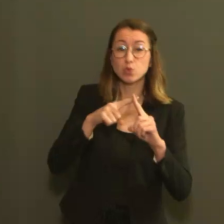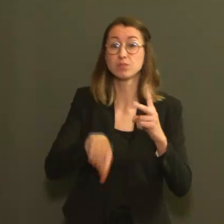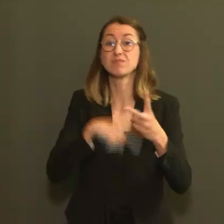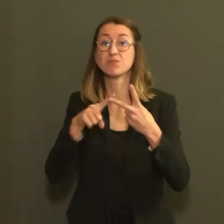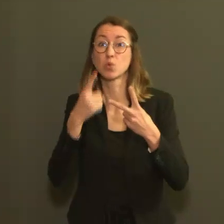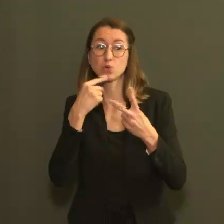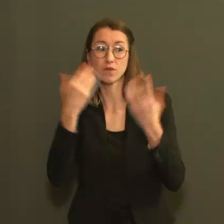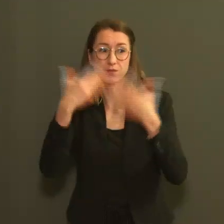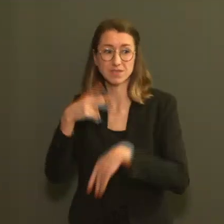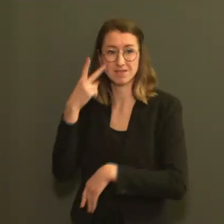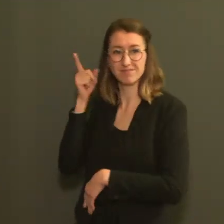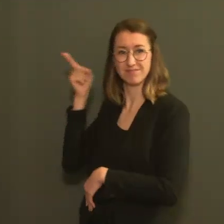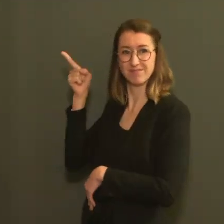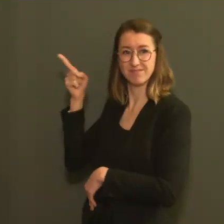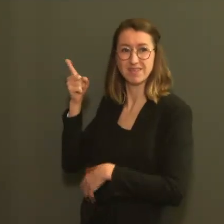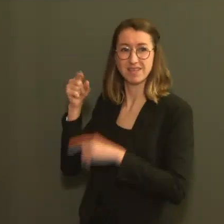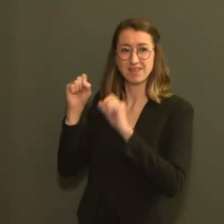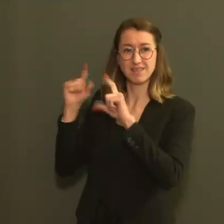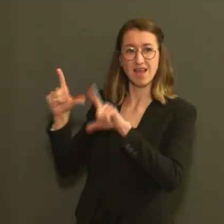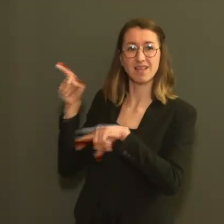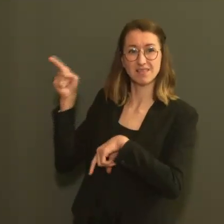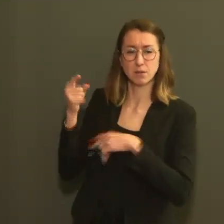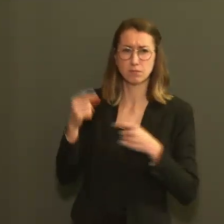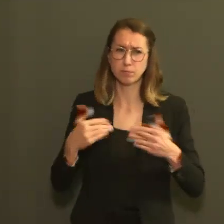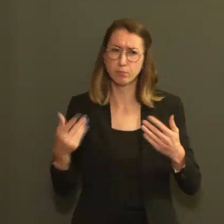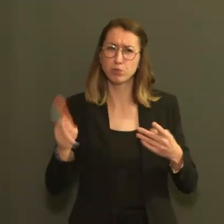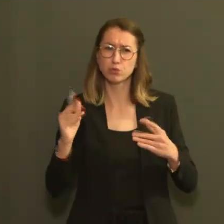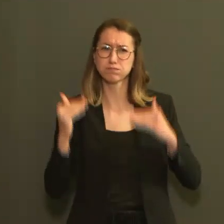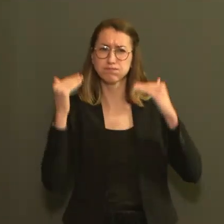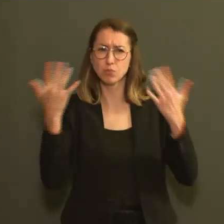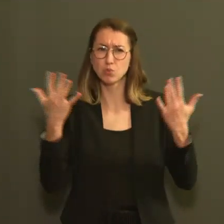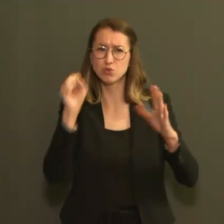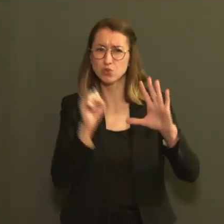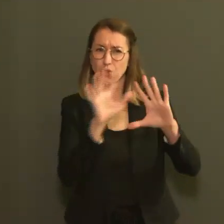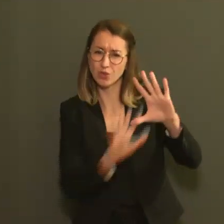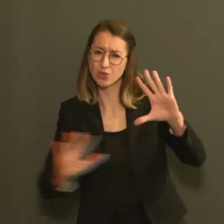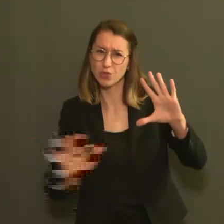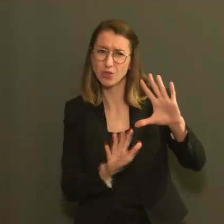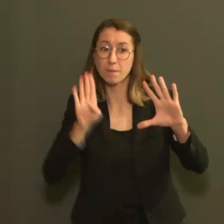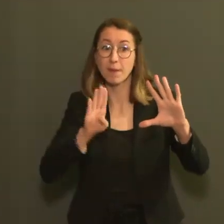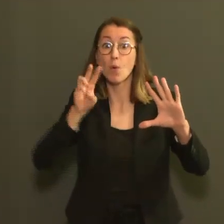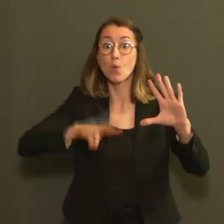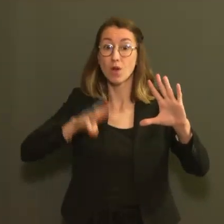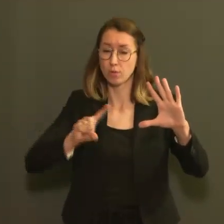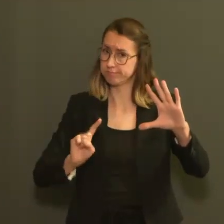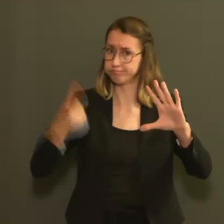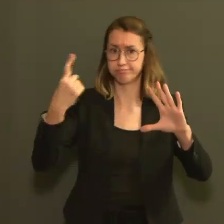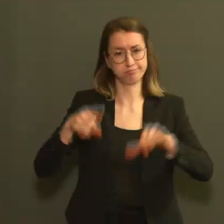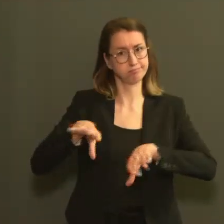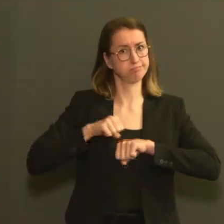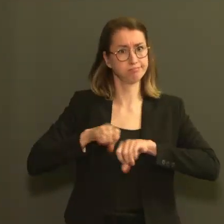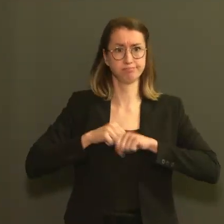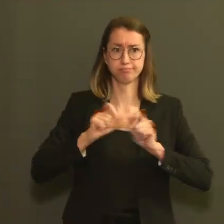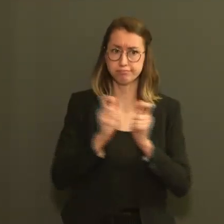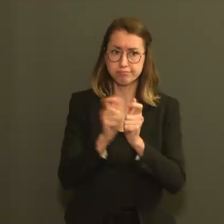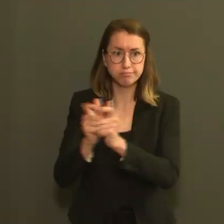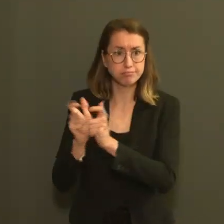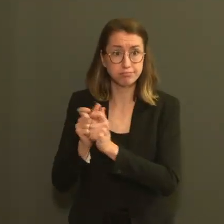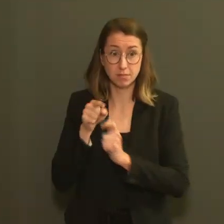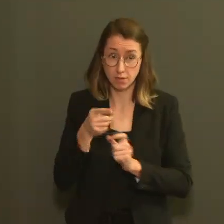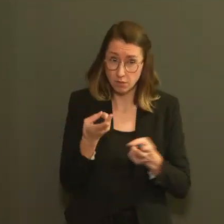sont présentes dans le sud du pays, avec le Brabant wallon en tête. Là, les chiffres doublent actuellement tous les